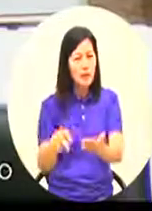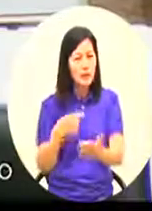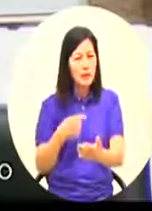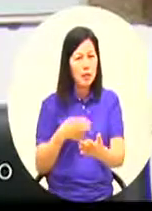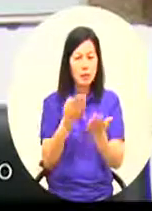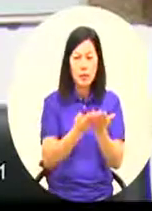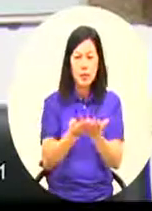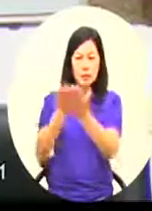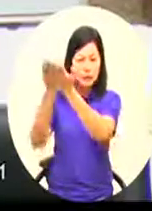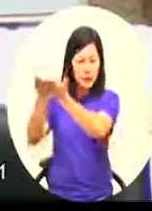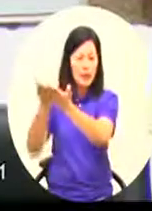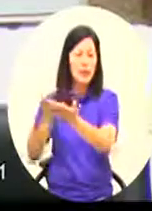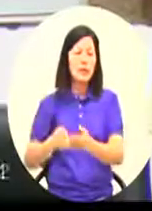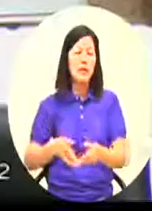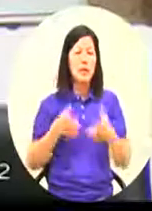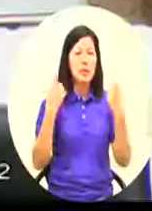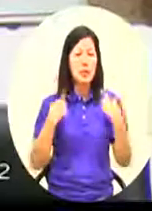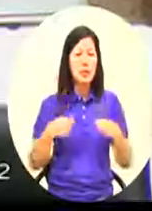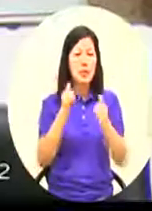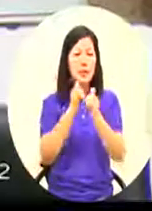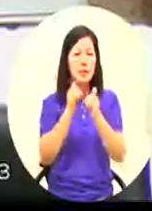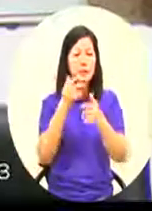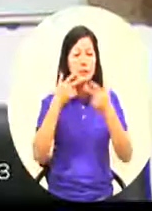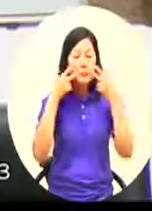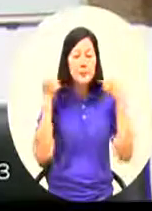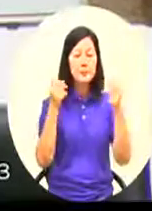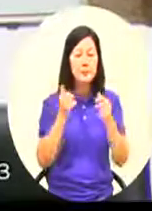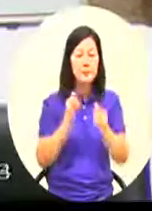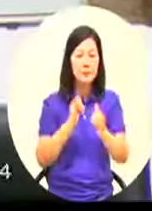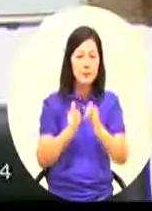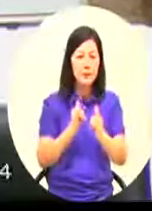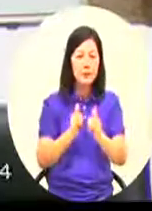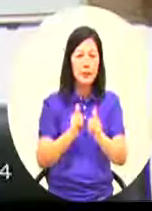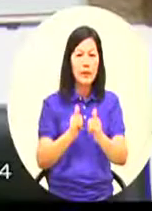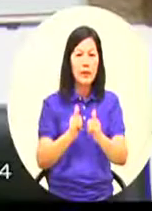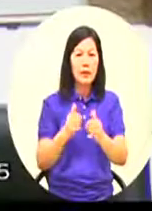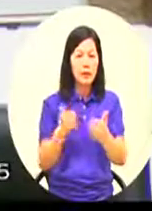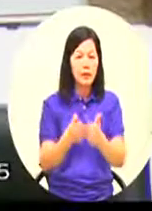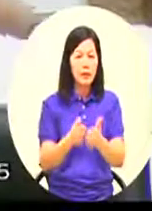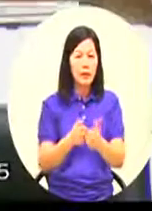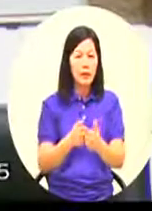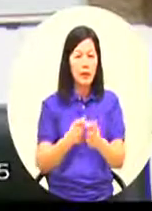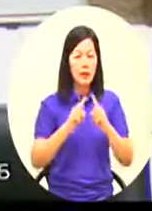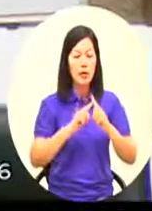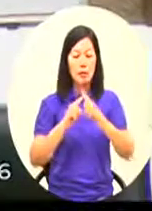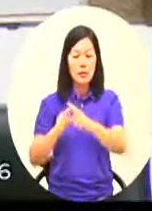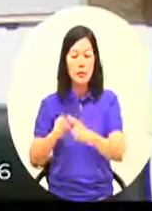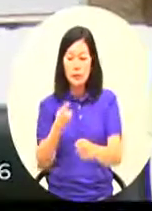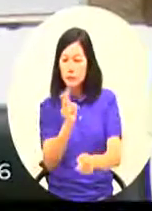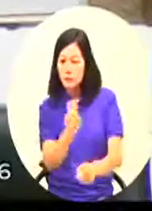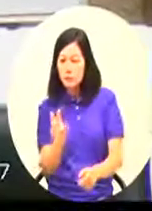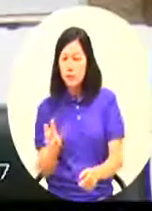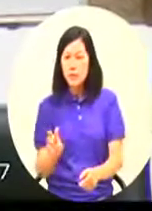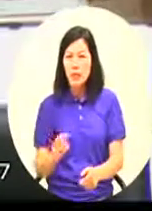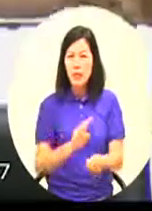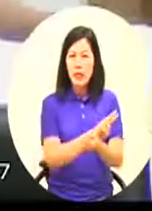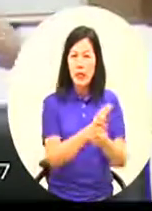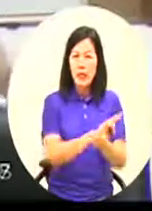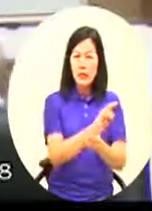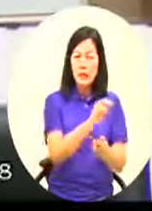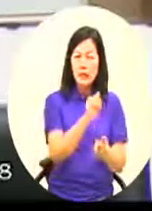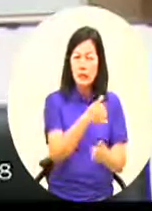给圆明会，我们都会亲自会刊呢、啊。你看我跟林明杰议员的 FB